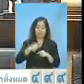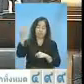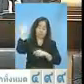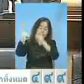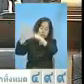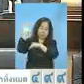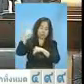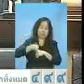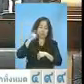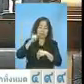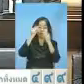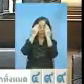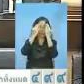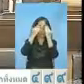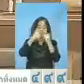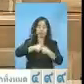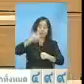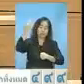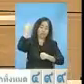ผมนี่มหามัด